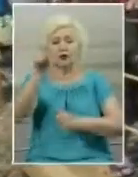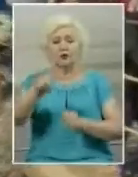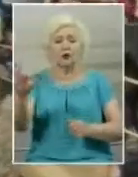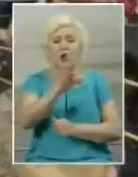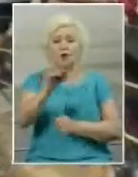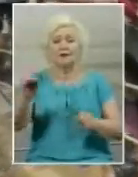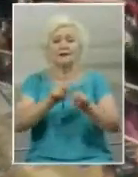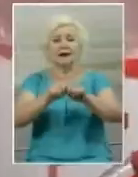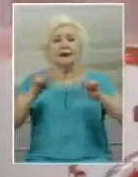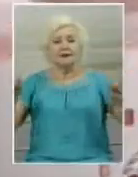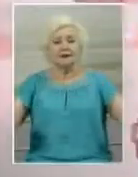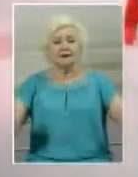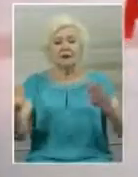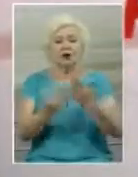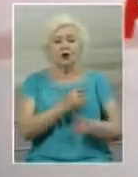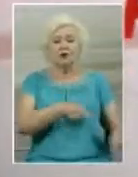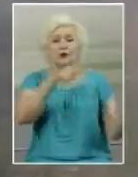відкриття нової переправи.